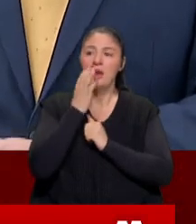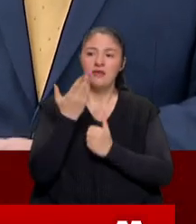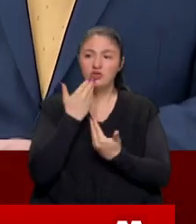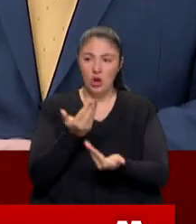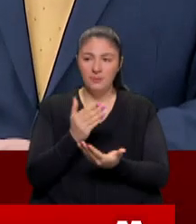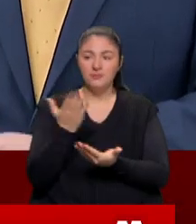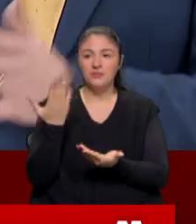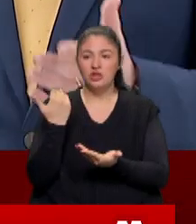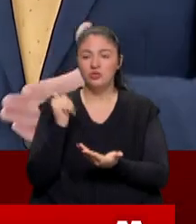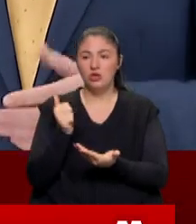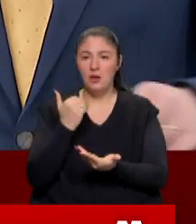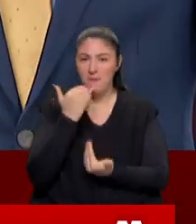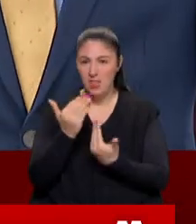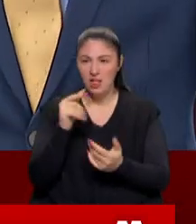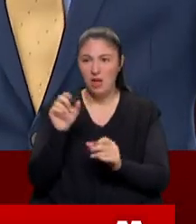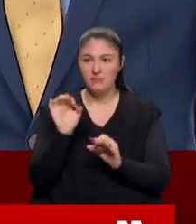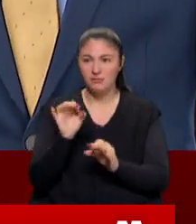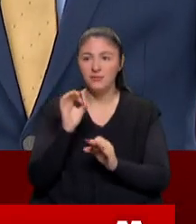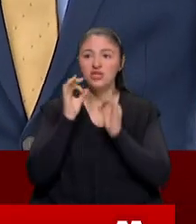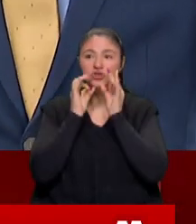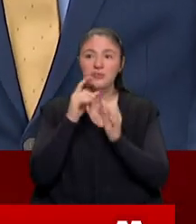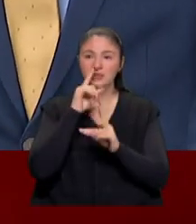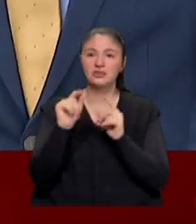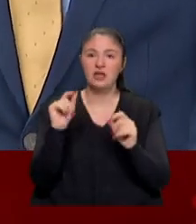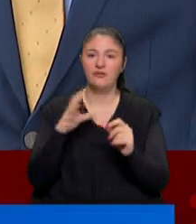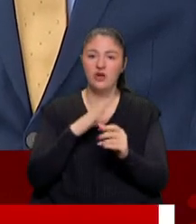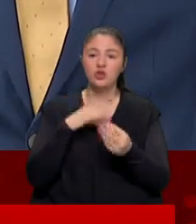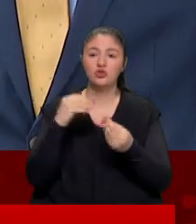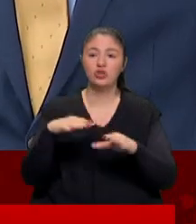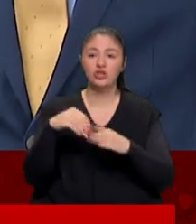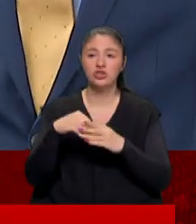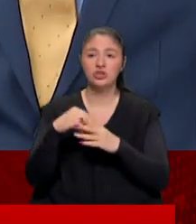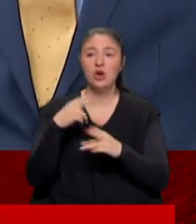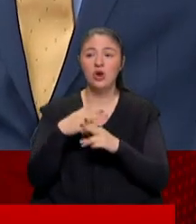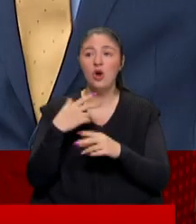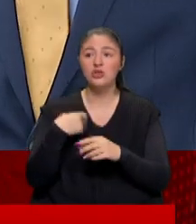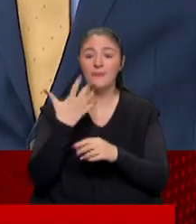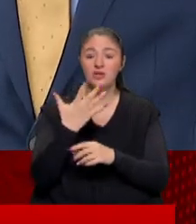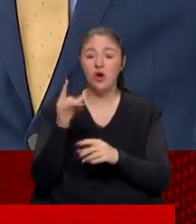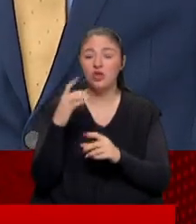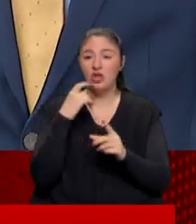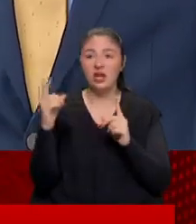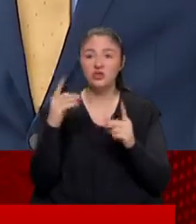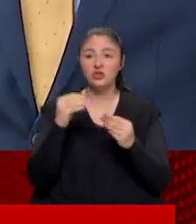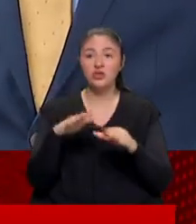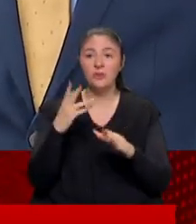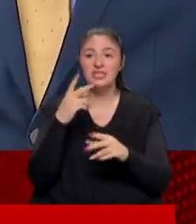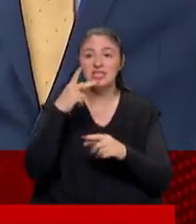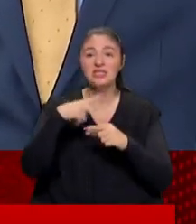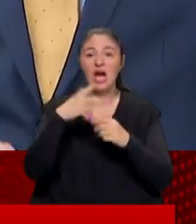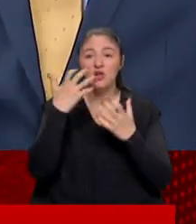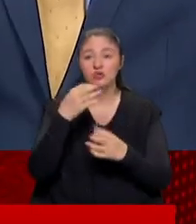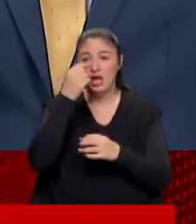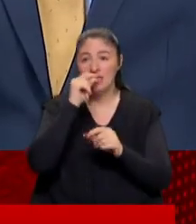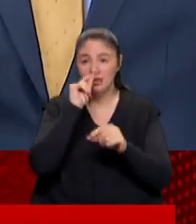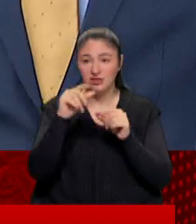vereyim. Geçtiğimiz günlerde bahsettim burada sıkça. Çin'de bir salgın var. Evet. Çocuklar arasında, özellikle 5-14 yaş arası çocuklar arasında bir zatüre salgını